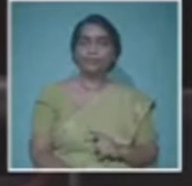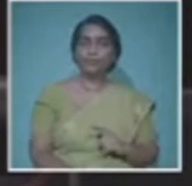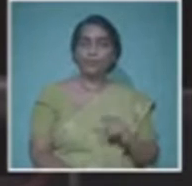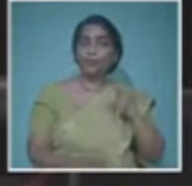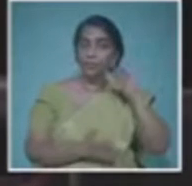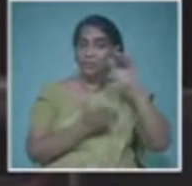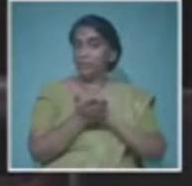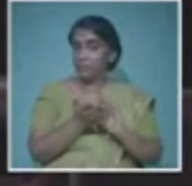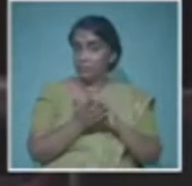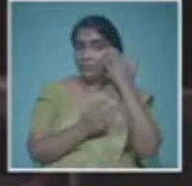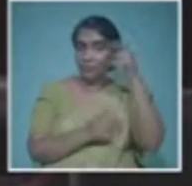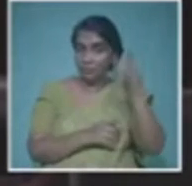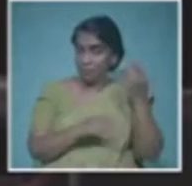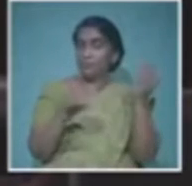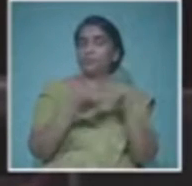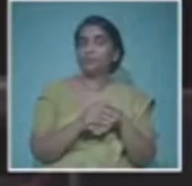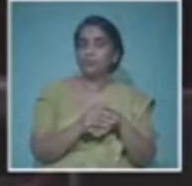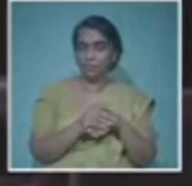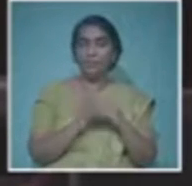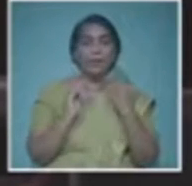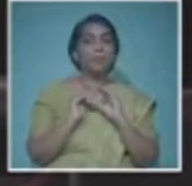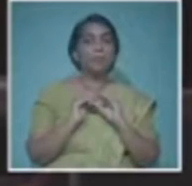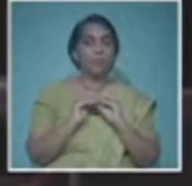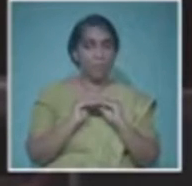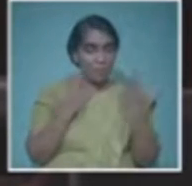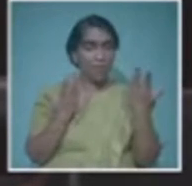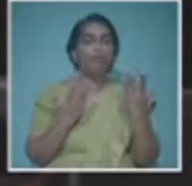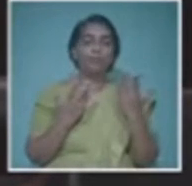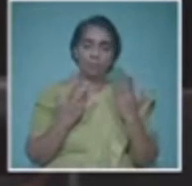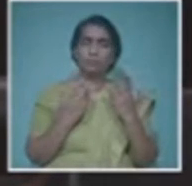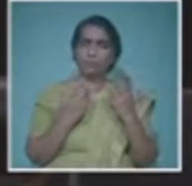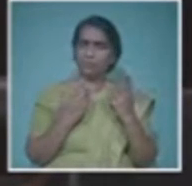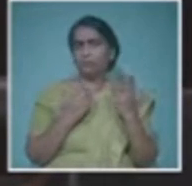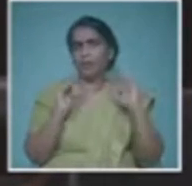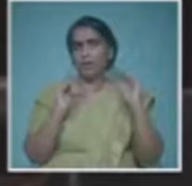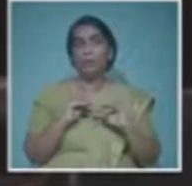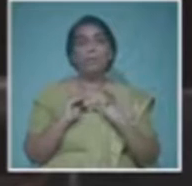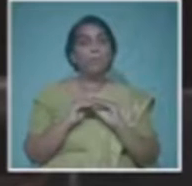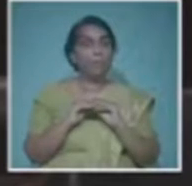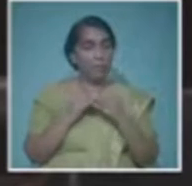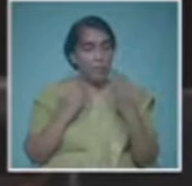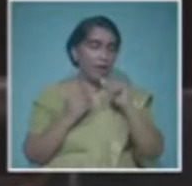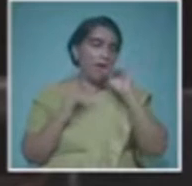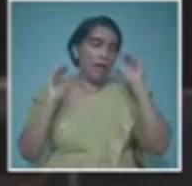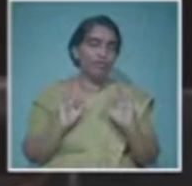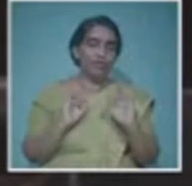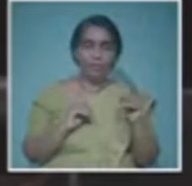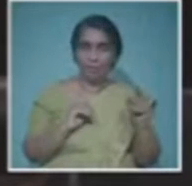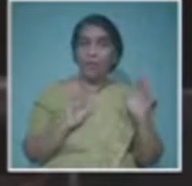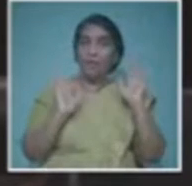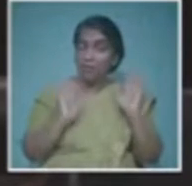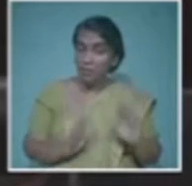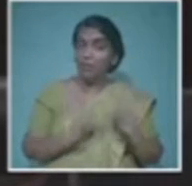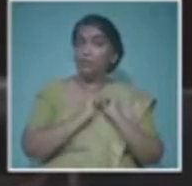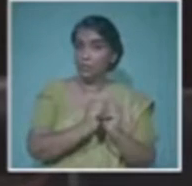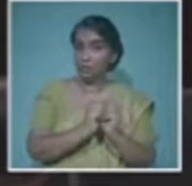ගුවන් සත්කාර සේවිකාවන් බඳවා ගැනීමේදී අවිවාහක බව අවම සුසුකමක් වන්නේද යන්න බව. අවිවාහක බව අවම සුසුකමක් වේ. ඒත්